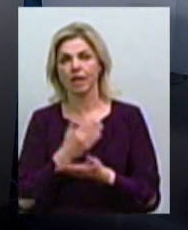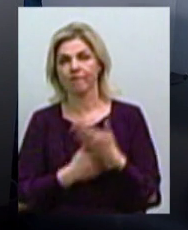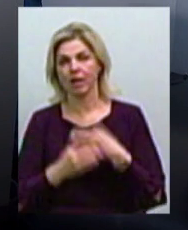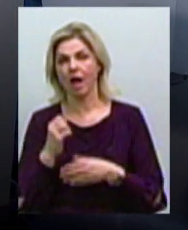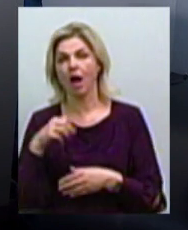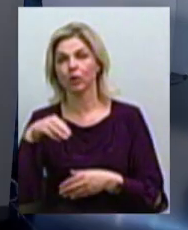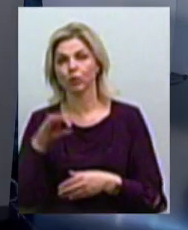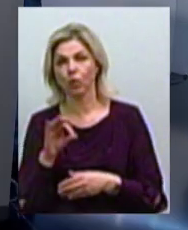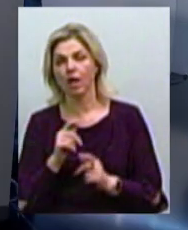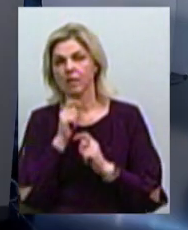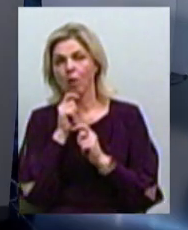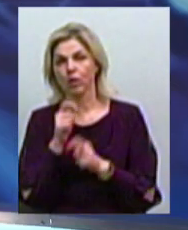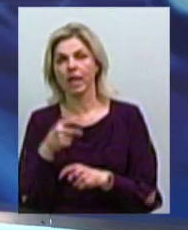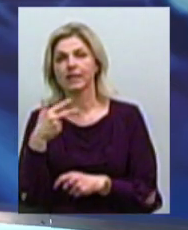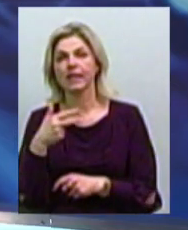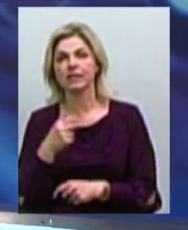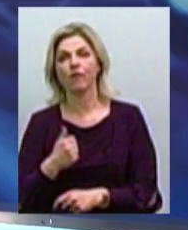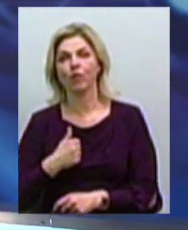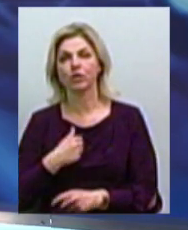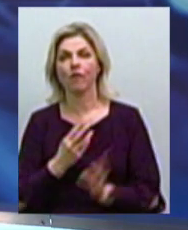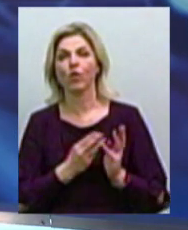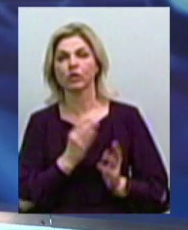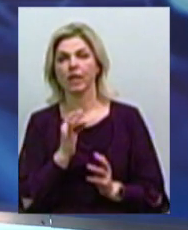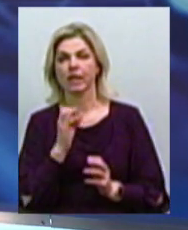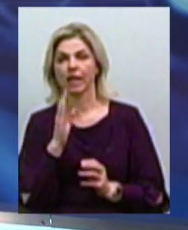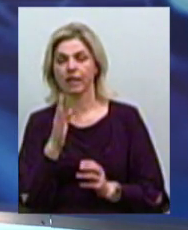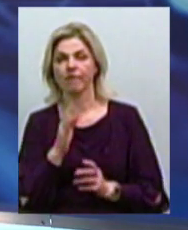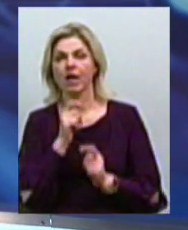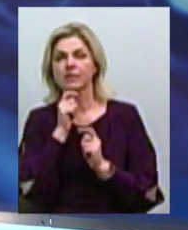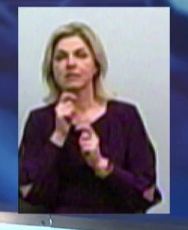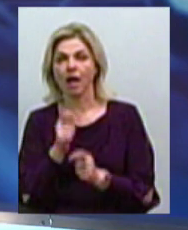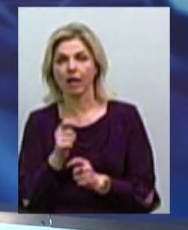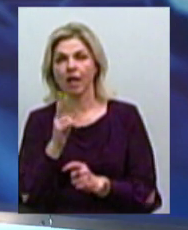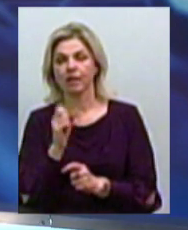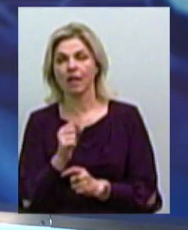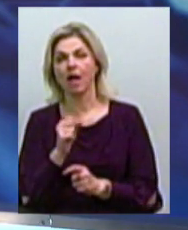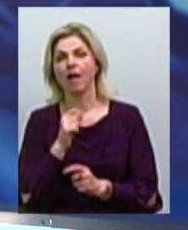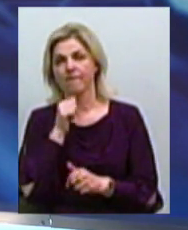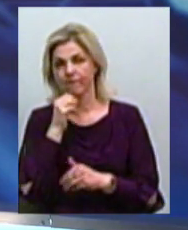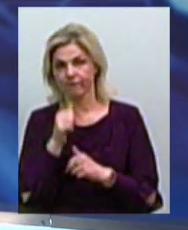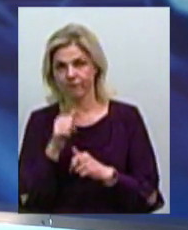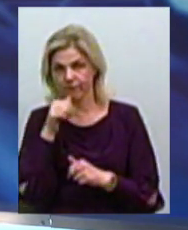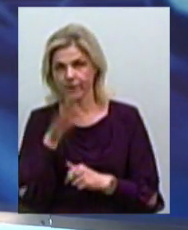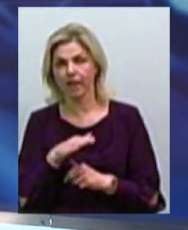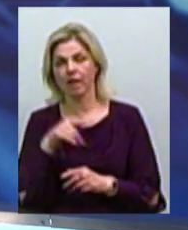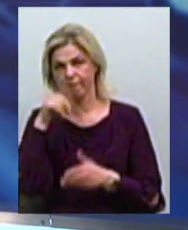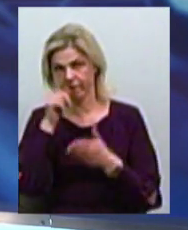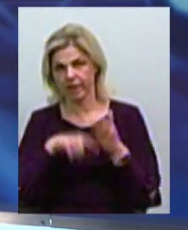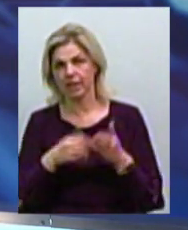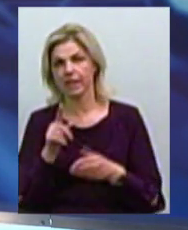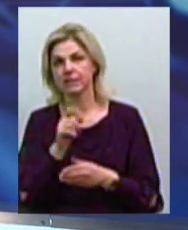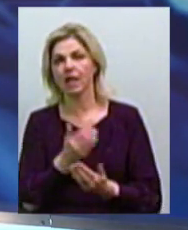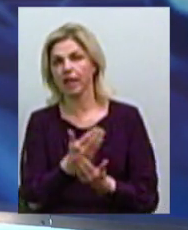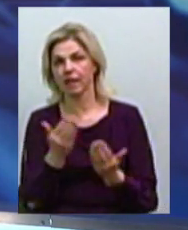АТО нагородила 30 військових волонтерів нагородними відзнаками на віки вірні за їх діяльність.